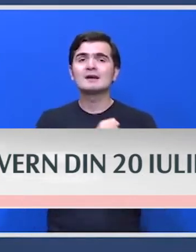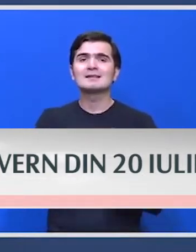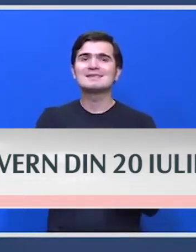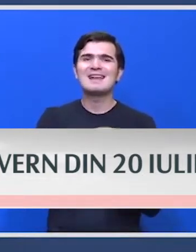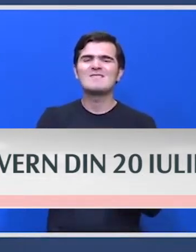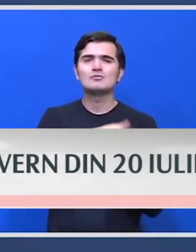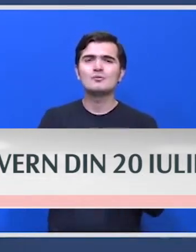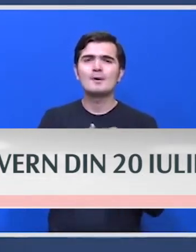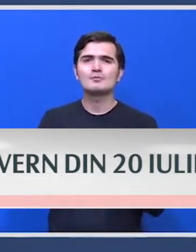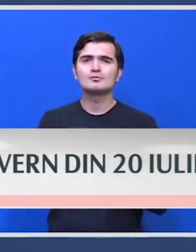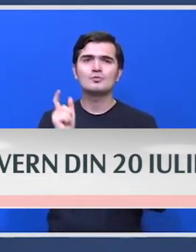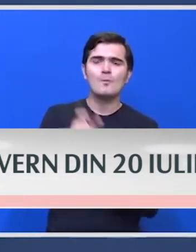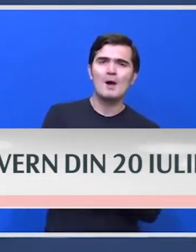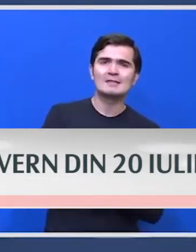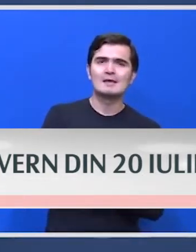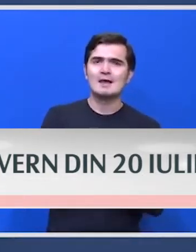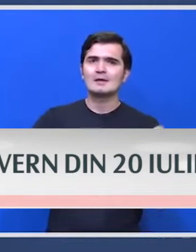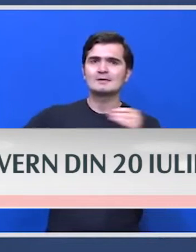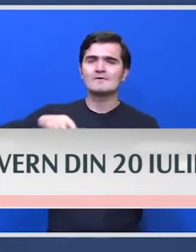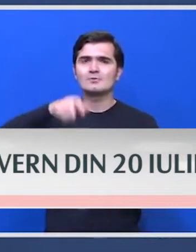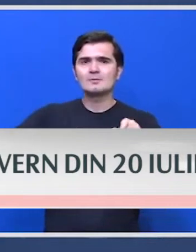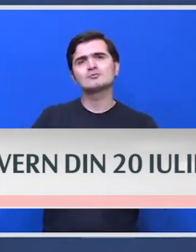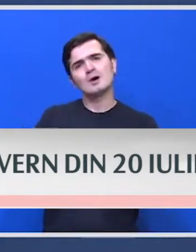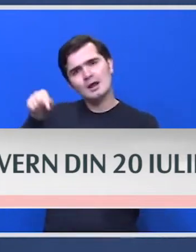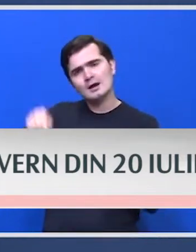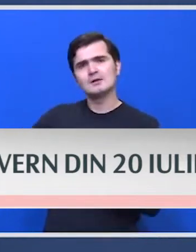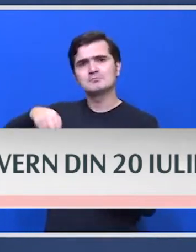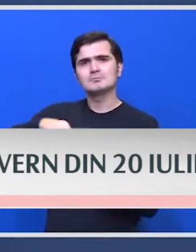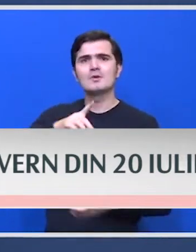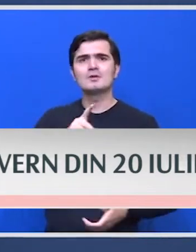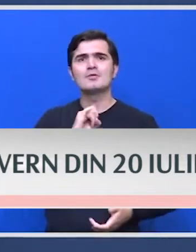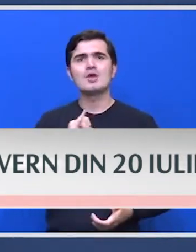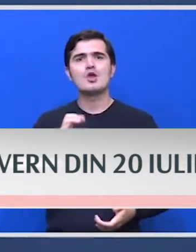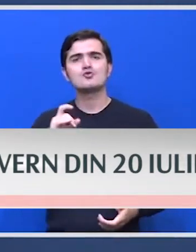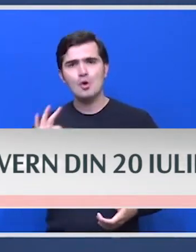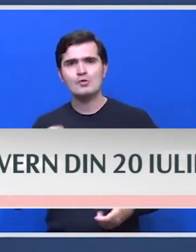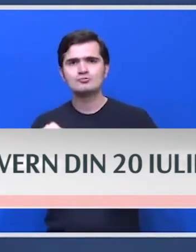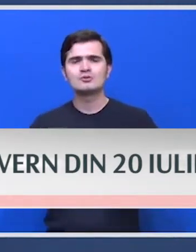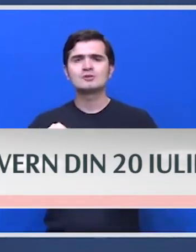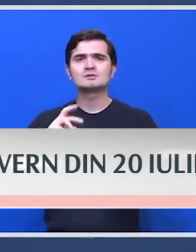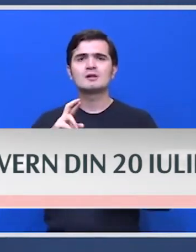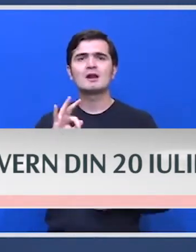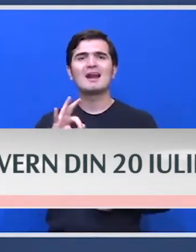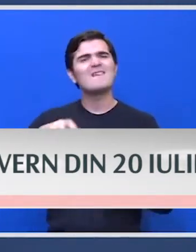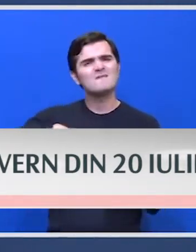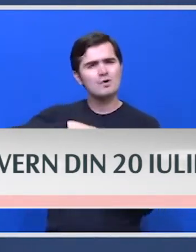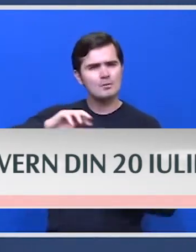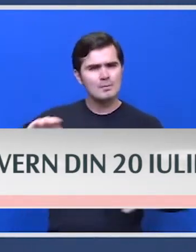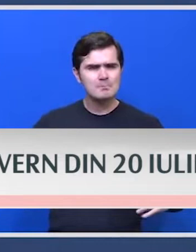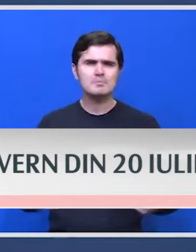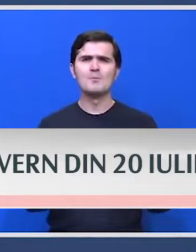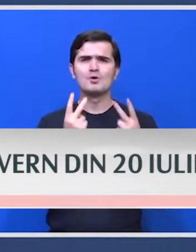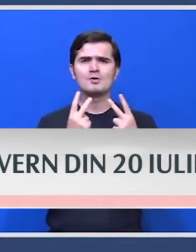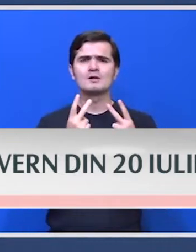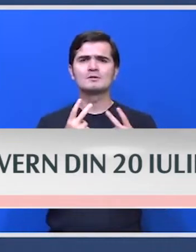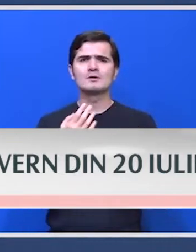Combatere a Traficului de Persoane în cadrul DICOT. Această reformă extrem de importantă care a dus la coagularea unui număr